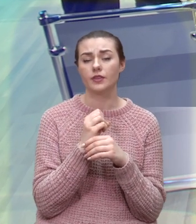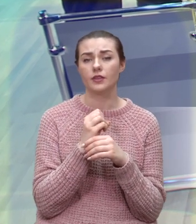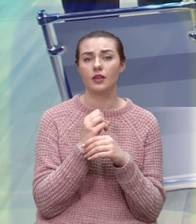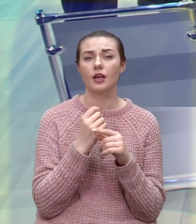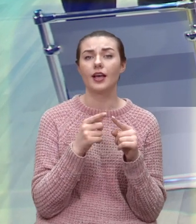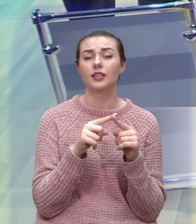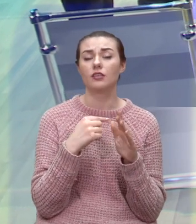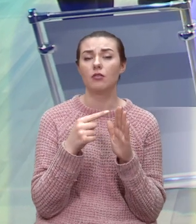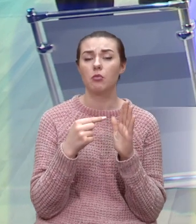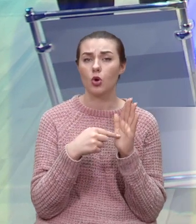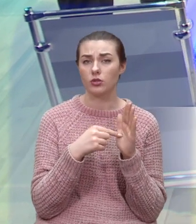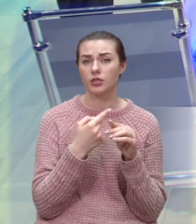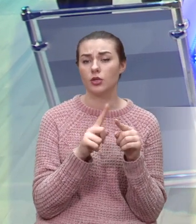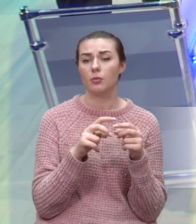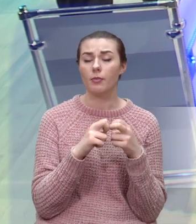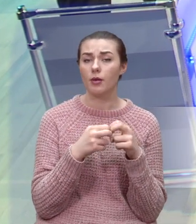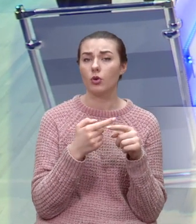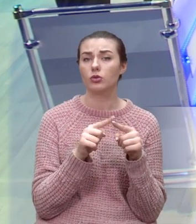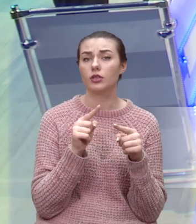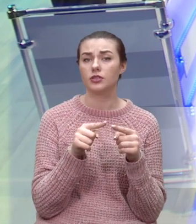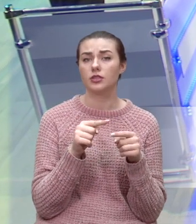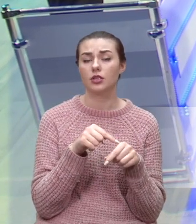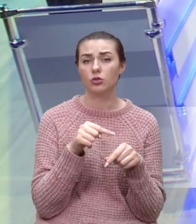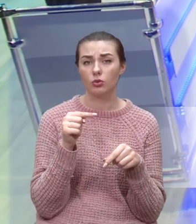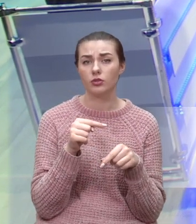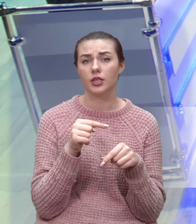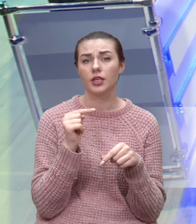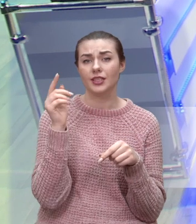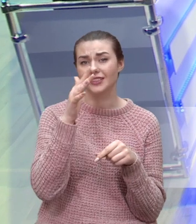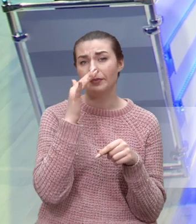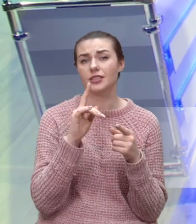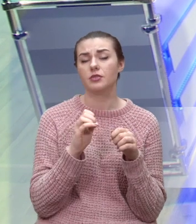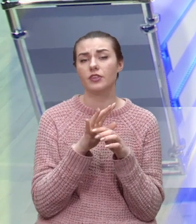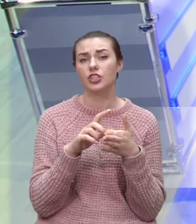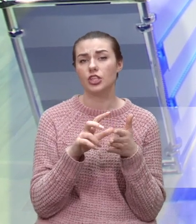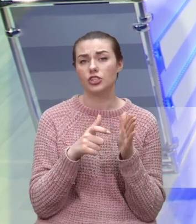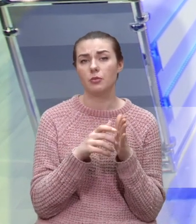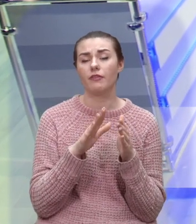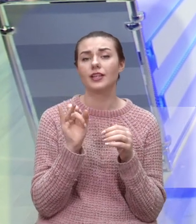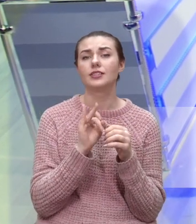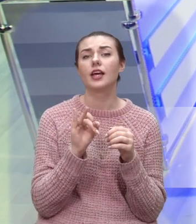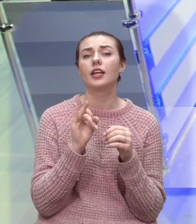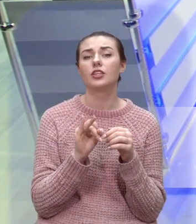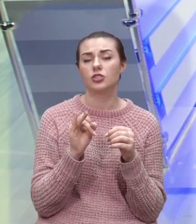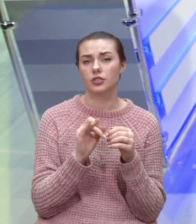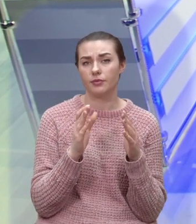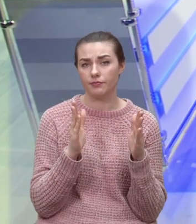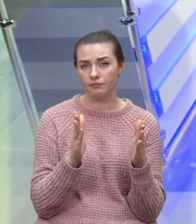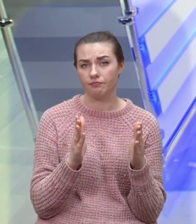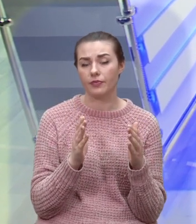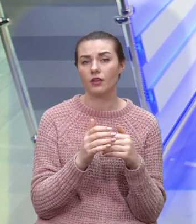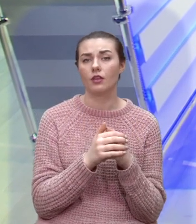вот этот вопрос или эту проблему которая здесь затронуты с небесным святилище в историческом алиф